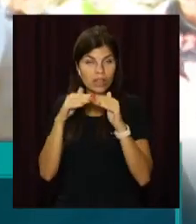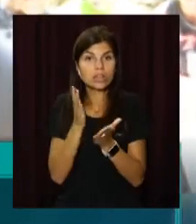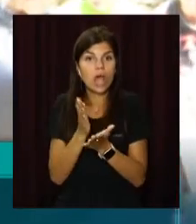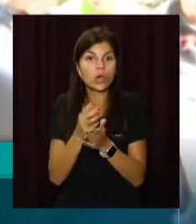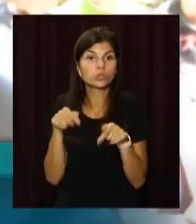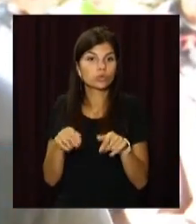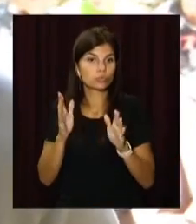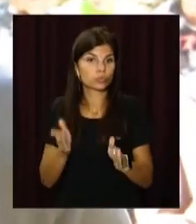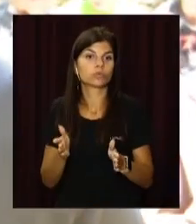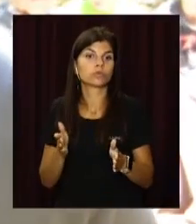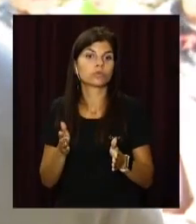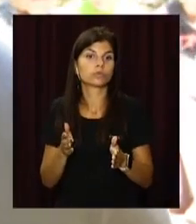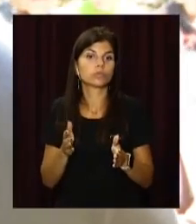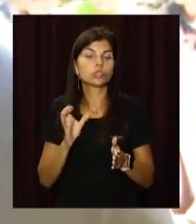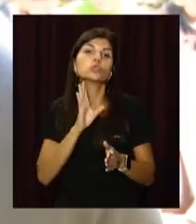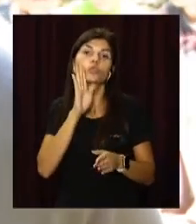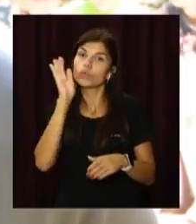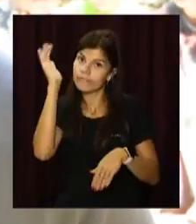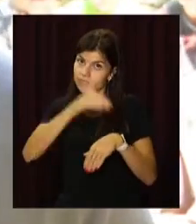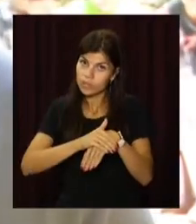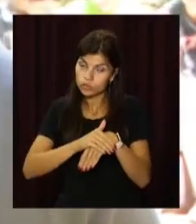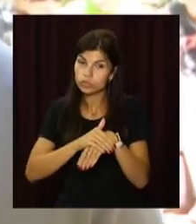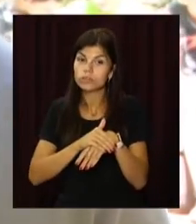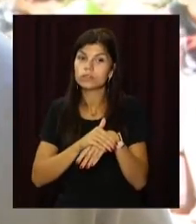они будут здесь с утра и до вечера.